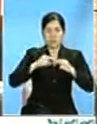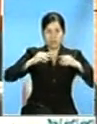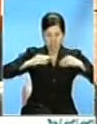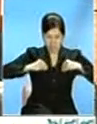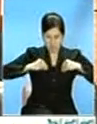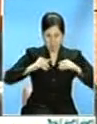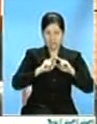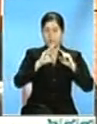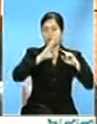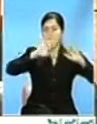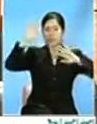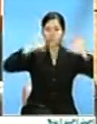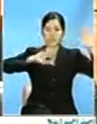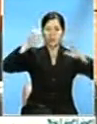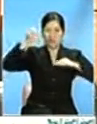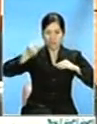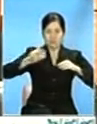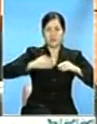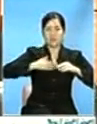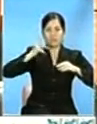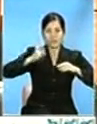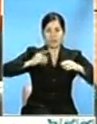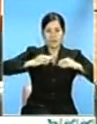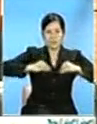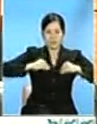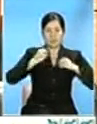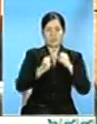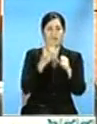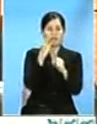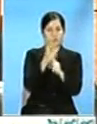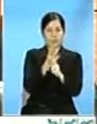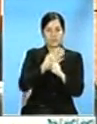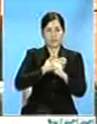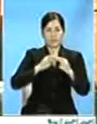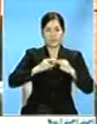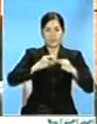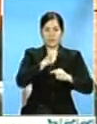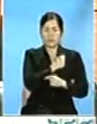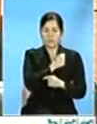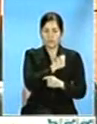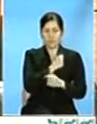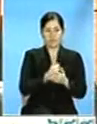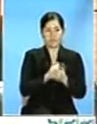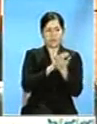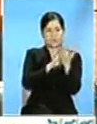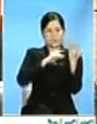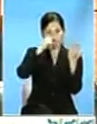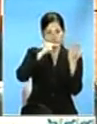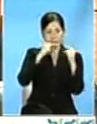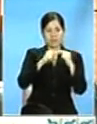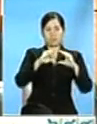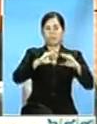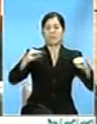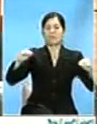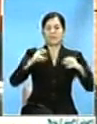งข้างมากท่านต้องยอมรับอีก4ปีเรายอมทนประเทศชาติก็จะได้สงบทำไม